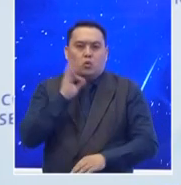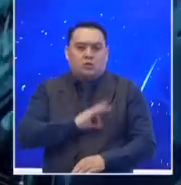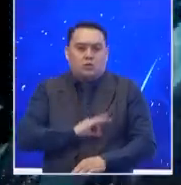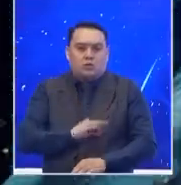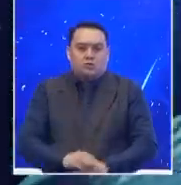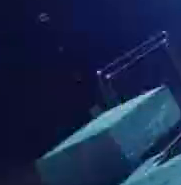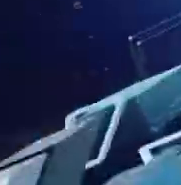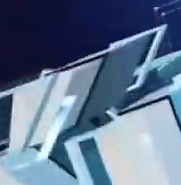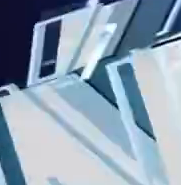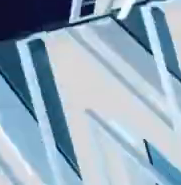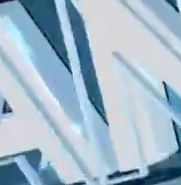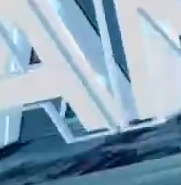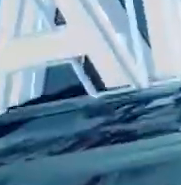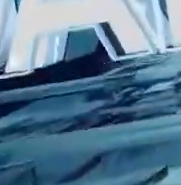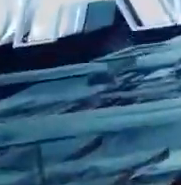отырмыз.